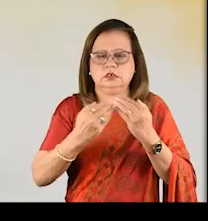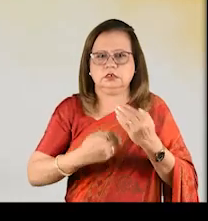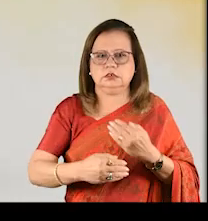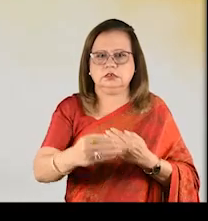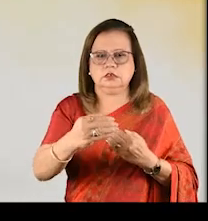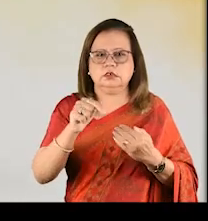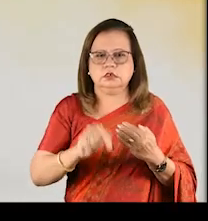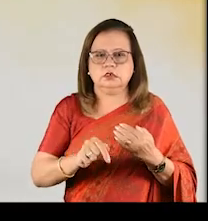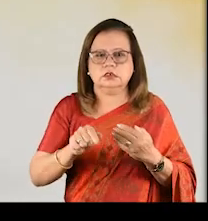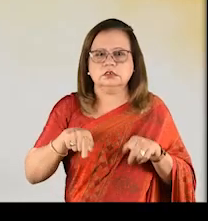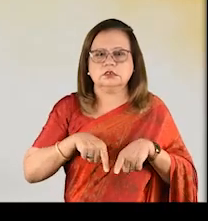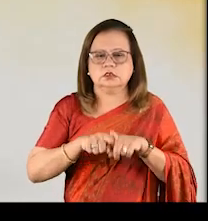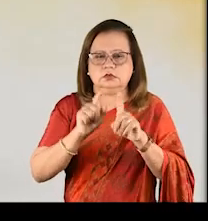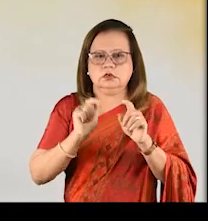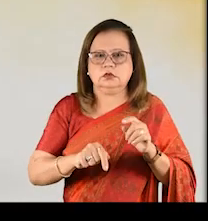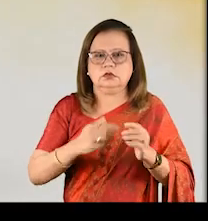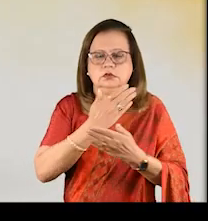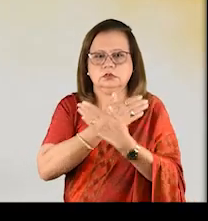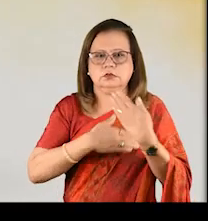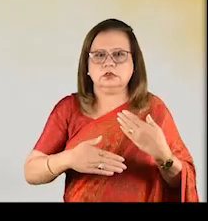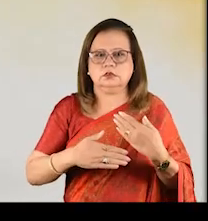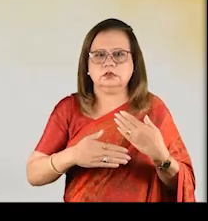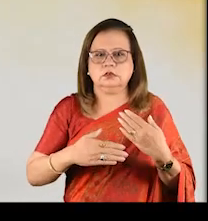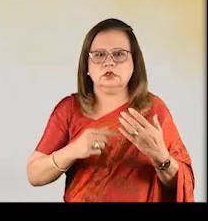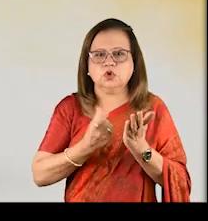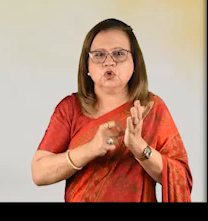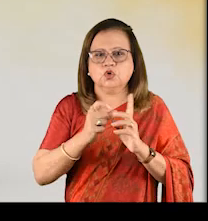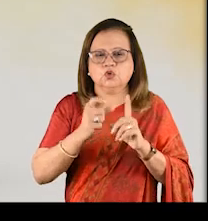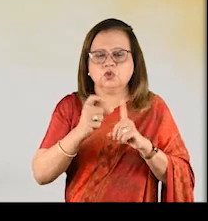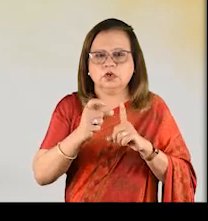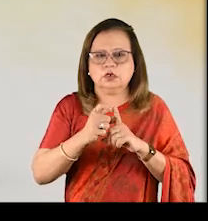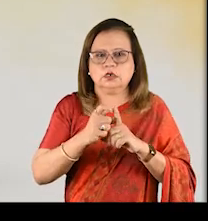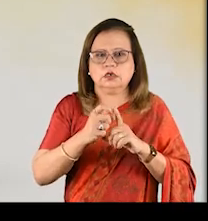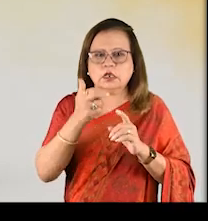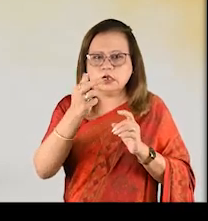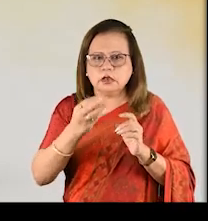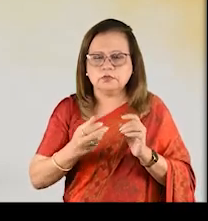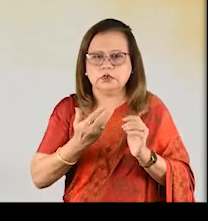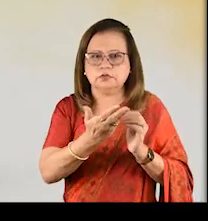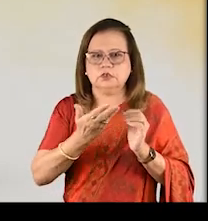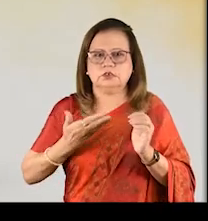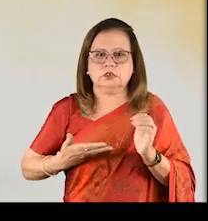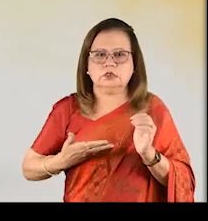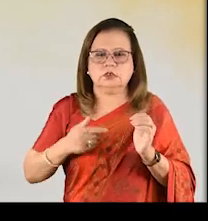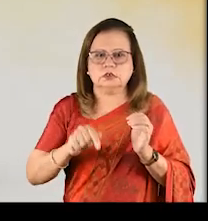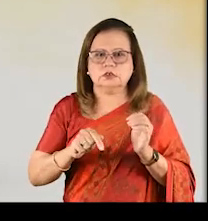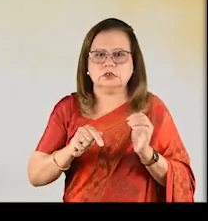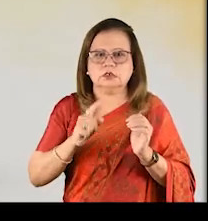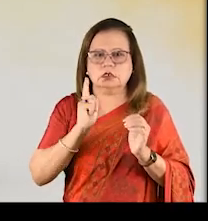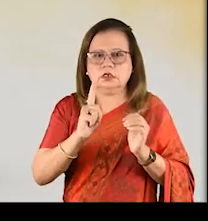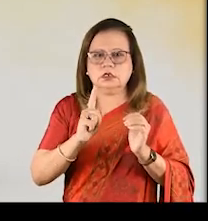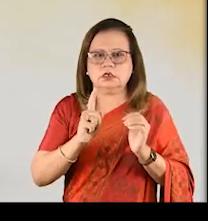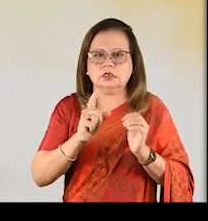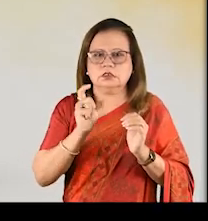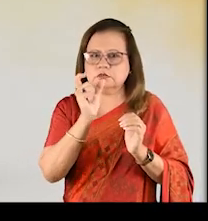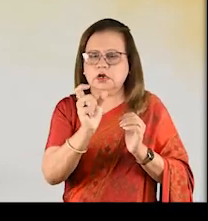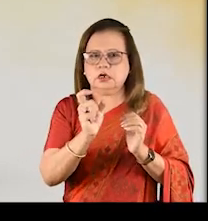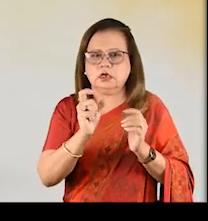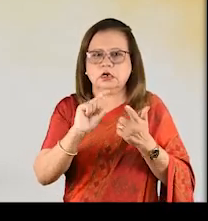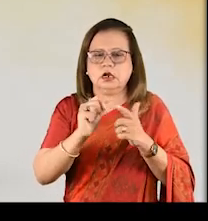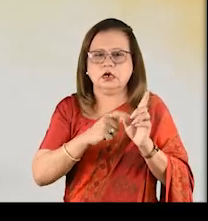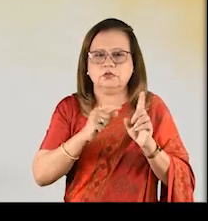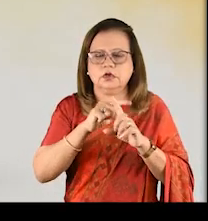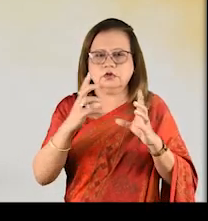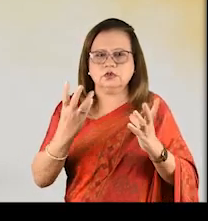है। इसके द्वारा दिव्यांगों को यूनिक डिसेबिलिटी नंबर मिल जाएगा, जिससे एक स्मार्ट कार्ड में ही